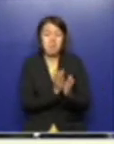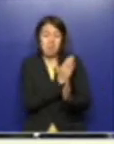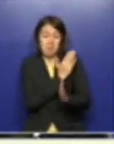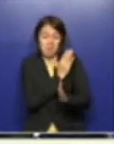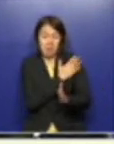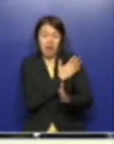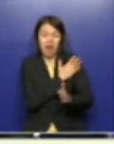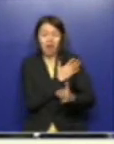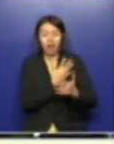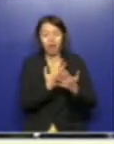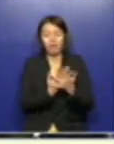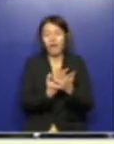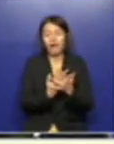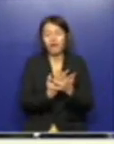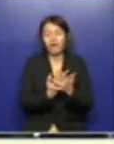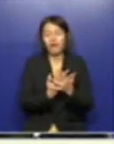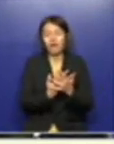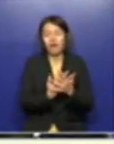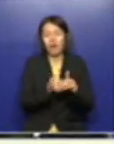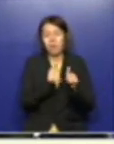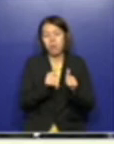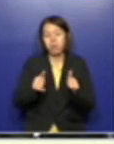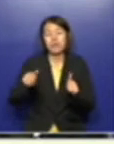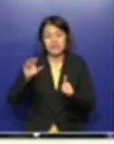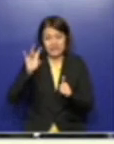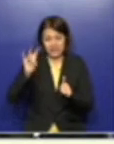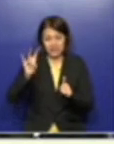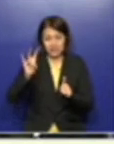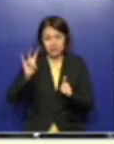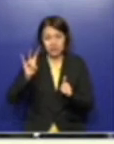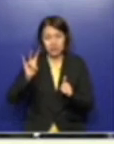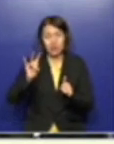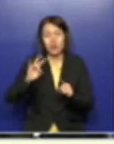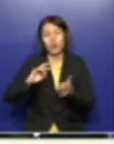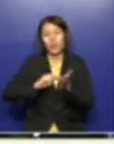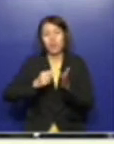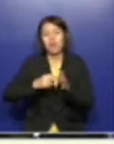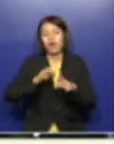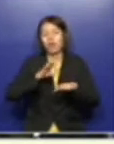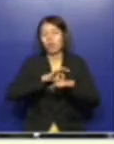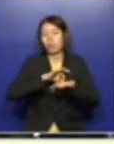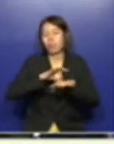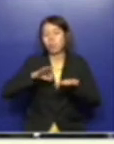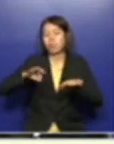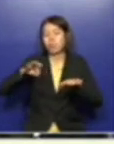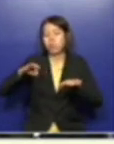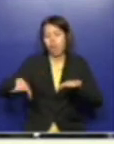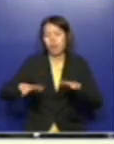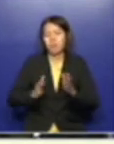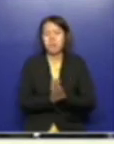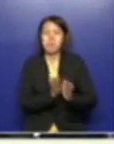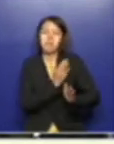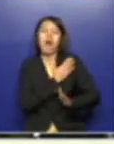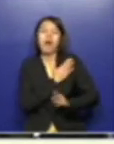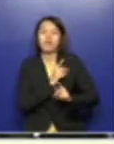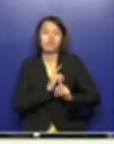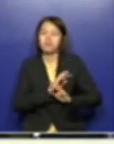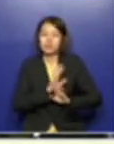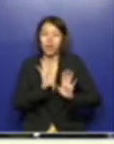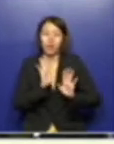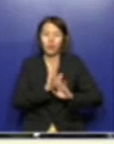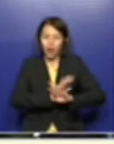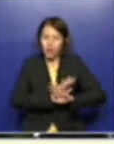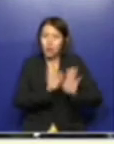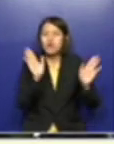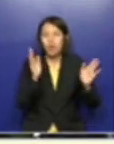กคุมขังทั้ง7รูปน่ะได้ขาดจากความเป็นพระภิกษุไปแล้วตามผล